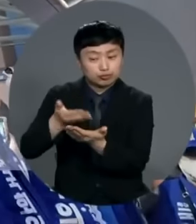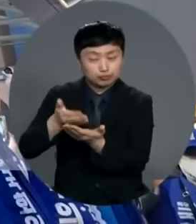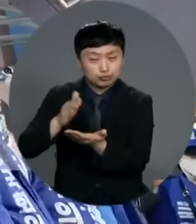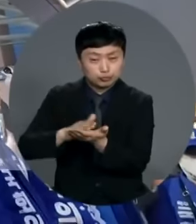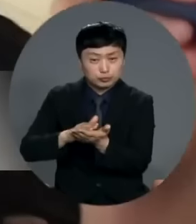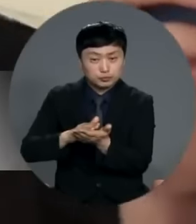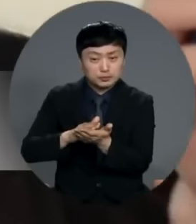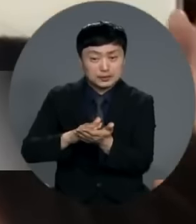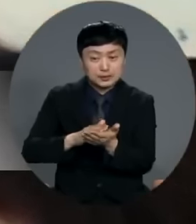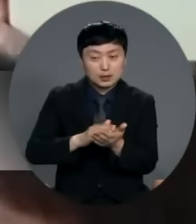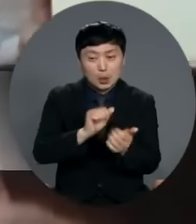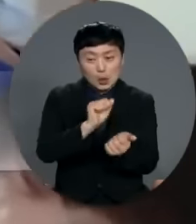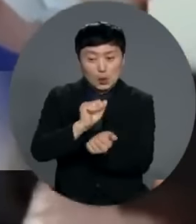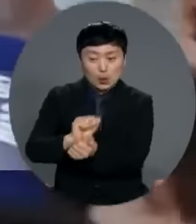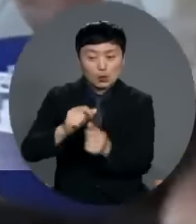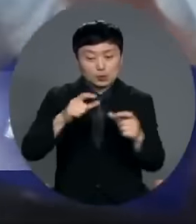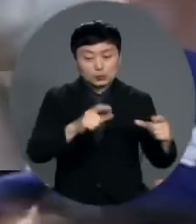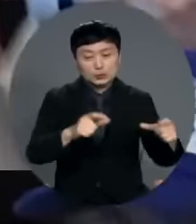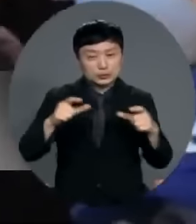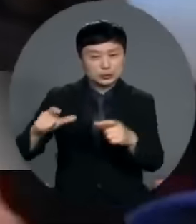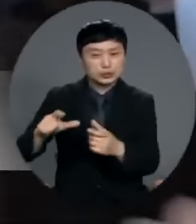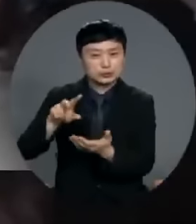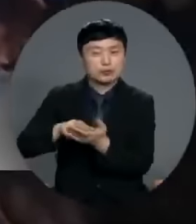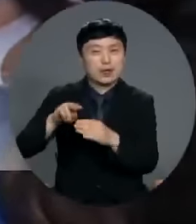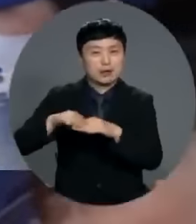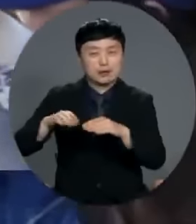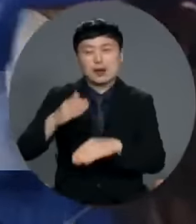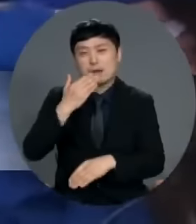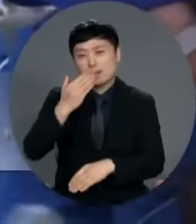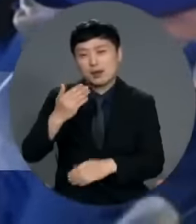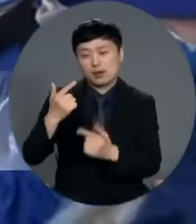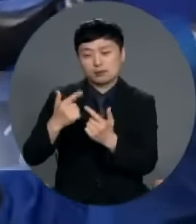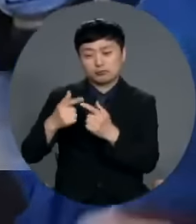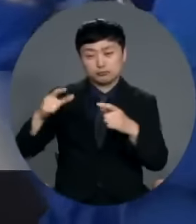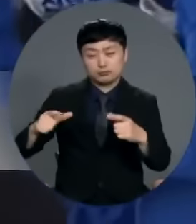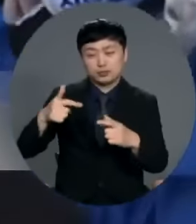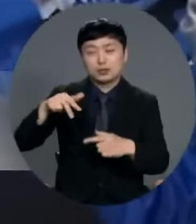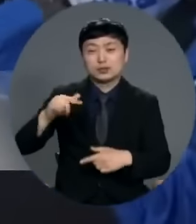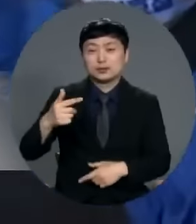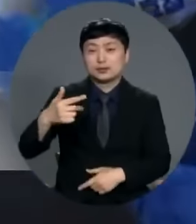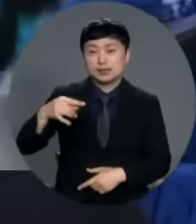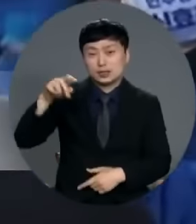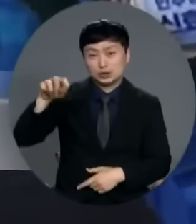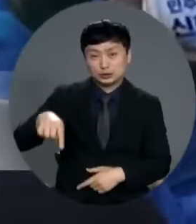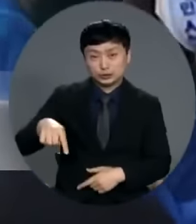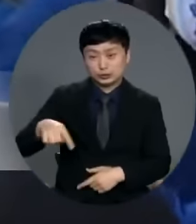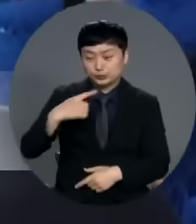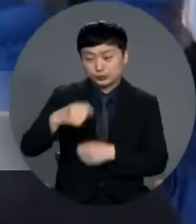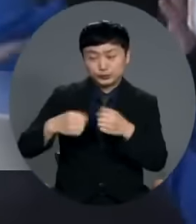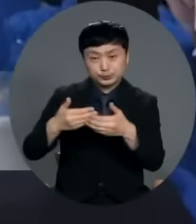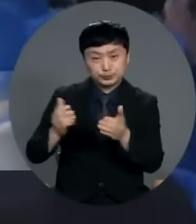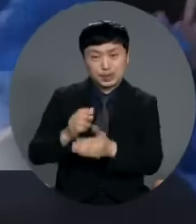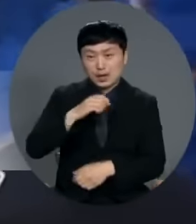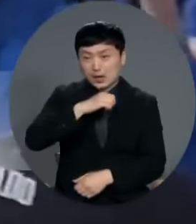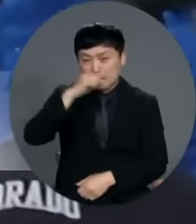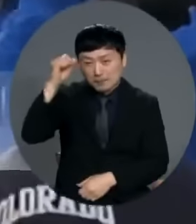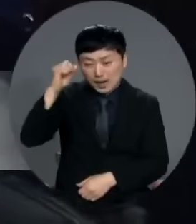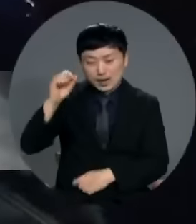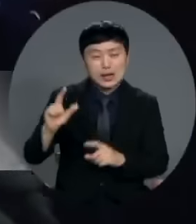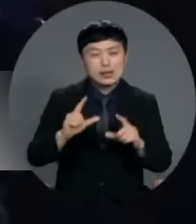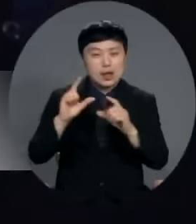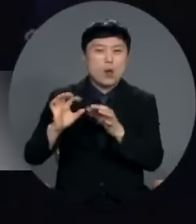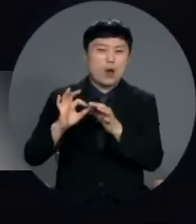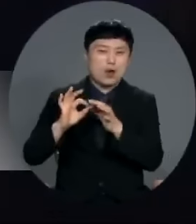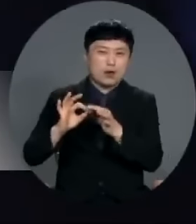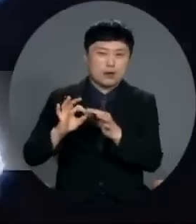변화가 지역주의 타파를 앞당길 수 있지만 부산의 전재수 민주당 당선인처럼 지역 밀착형 인물을